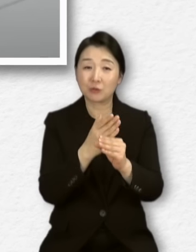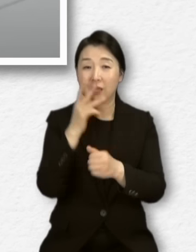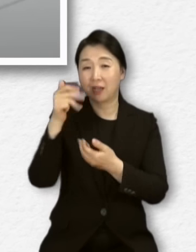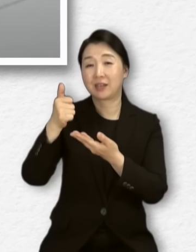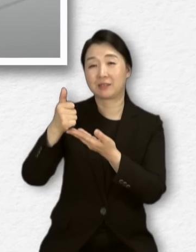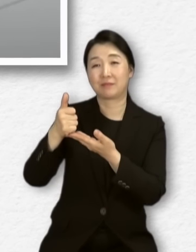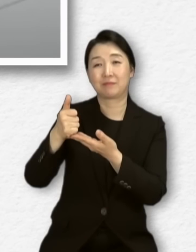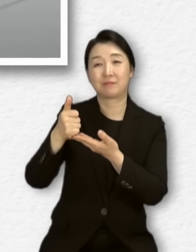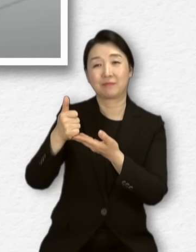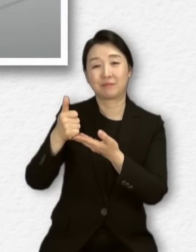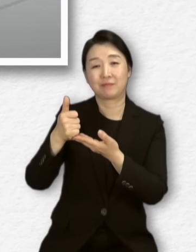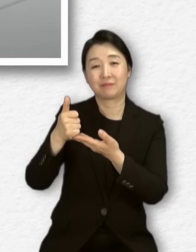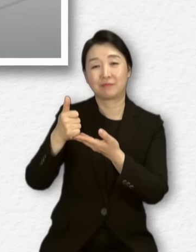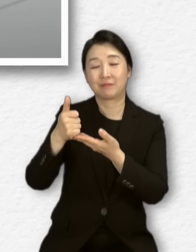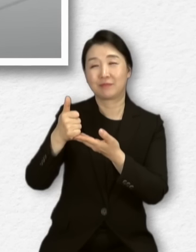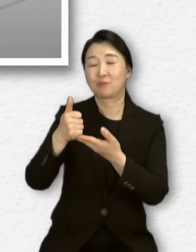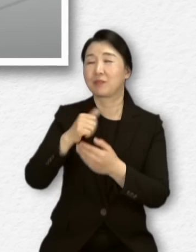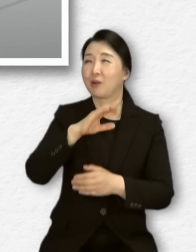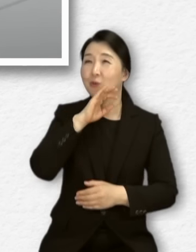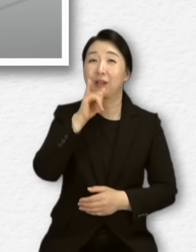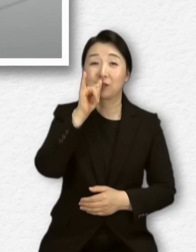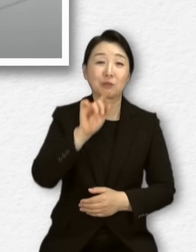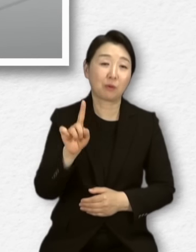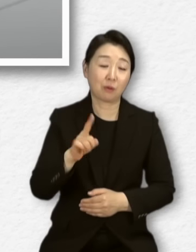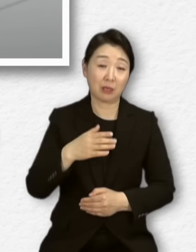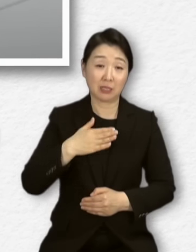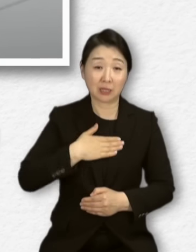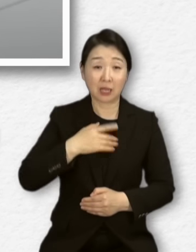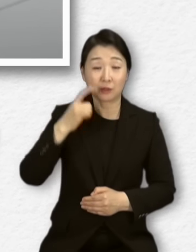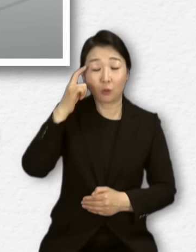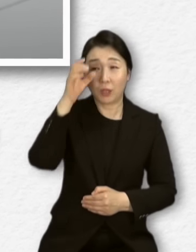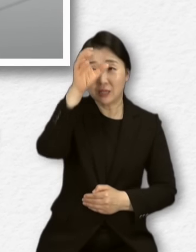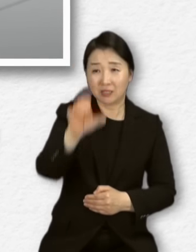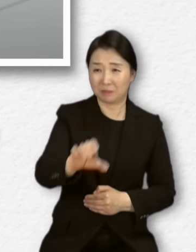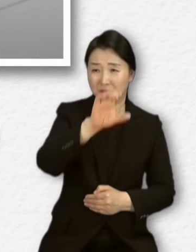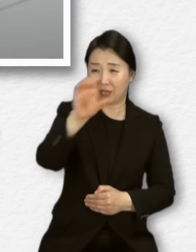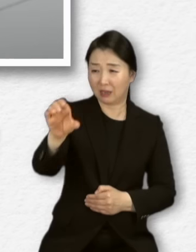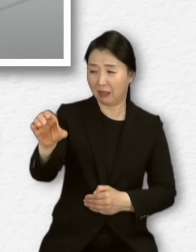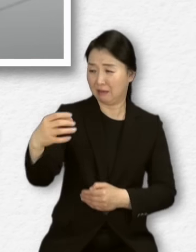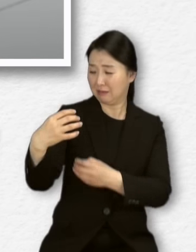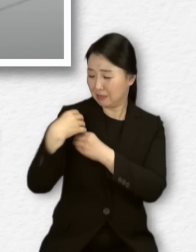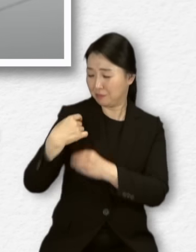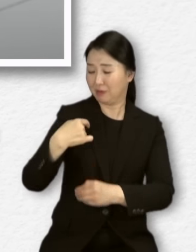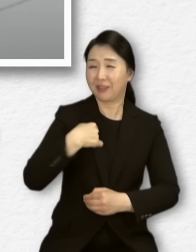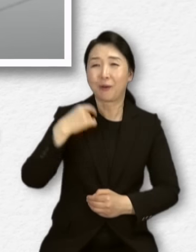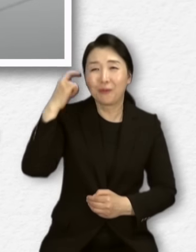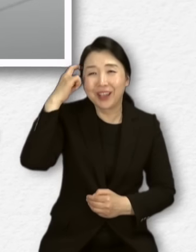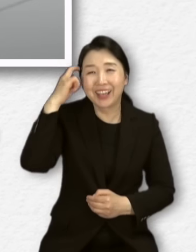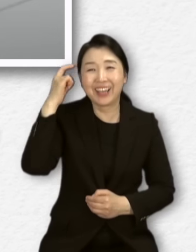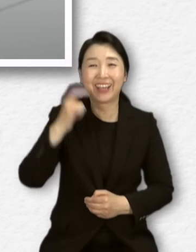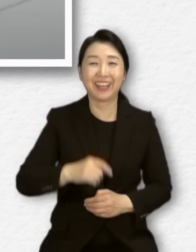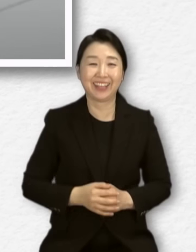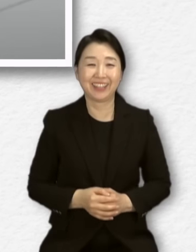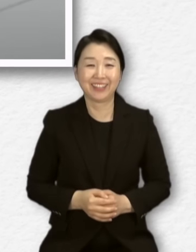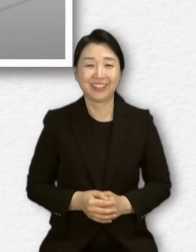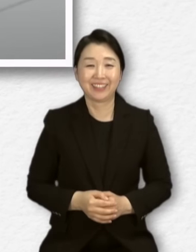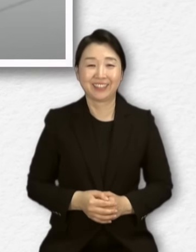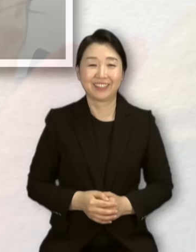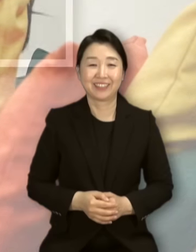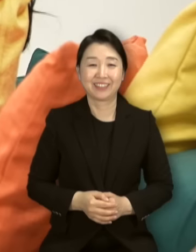하나님한테 참 이게 좀 뭐라고 했습니다 이게 저한테 이렇게 큰 십자가를 저한테 지워 주셔서 예